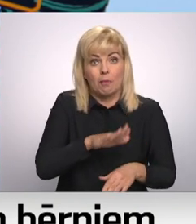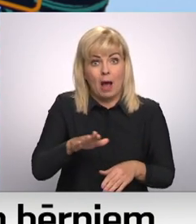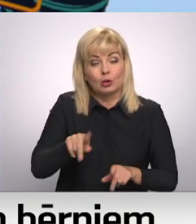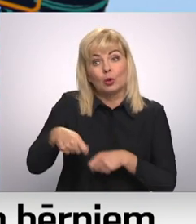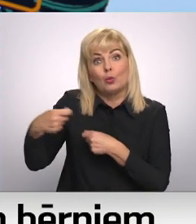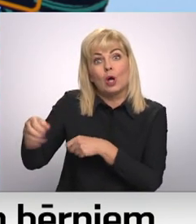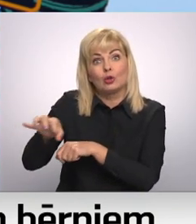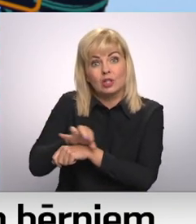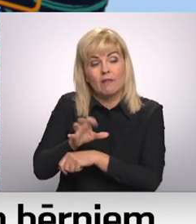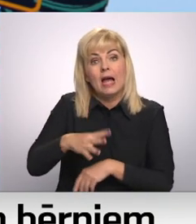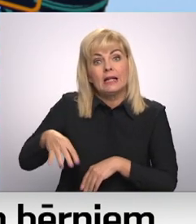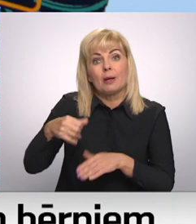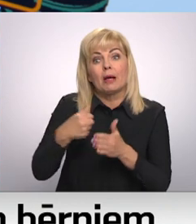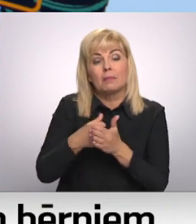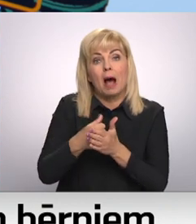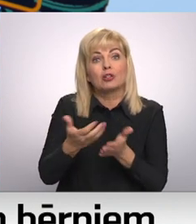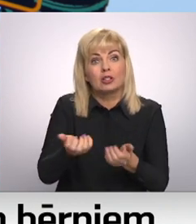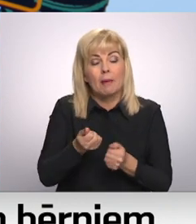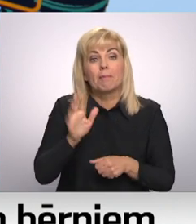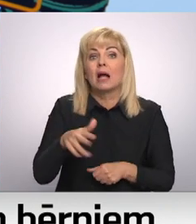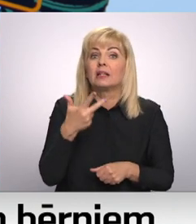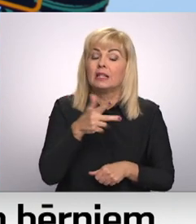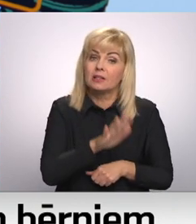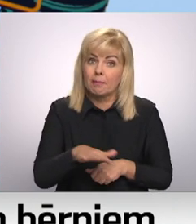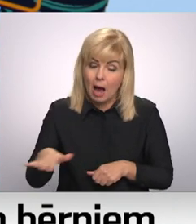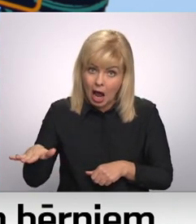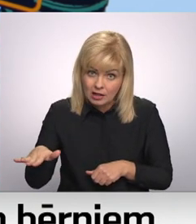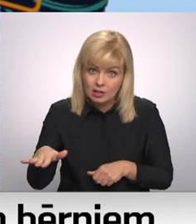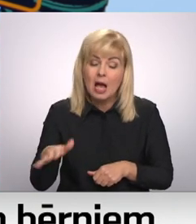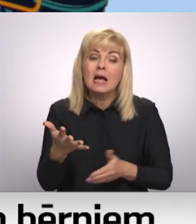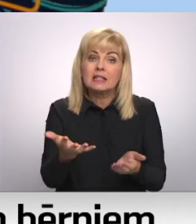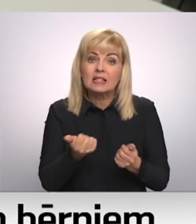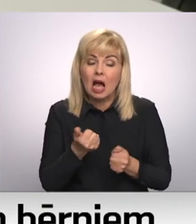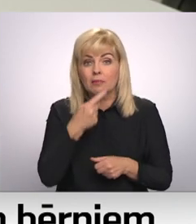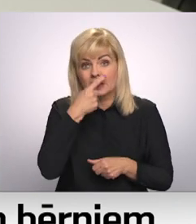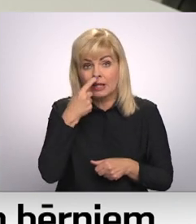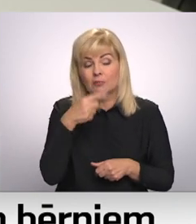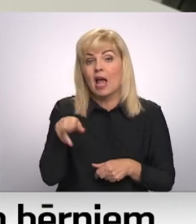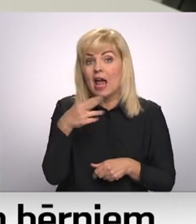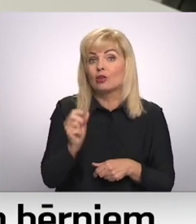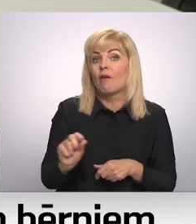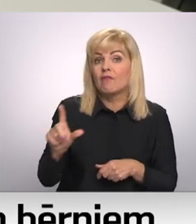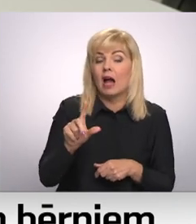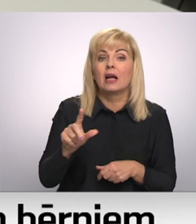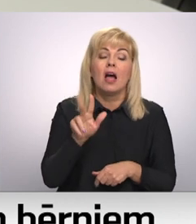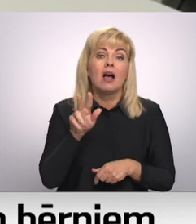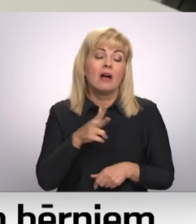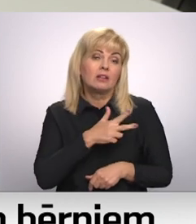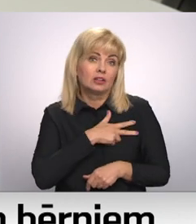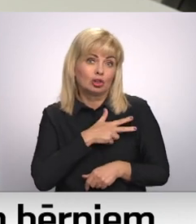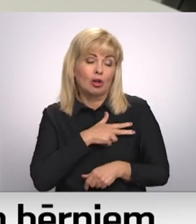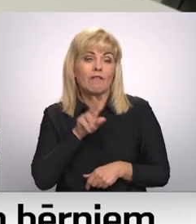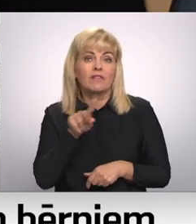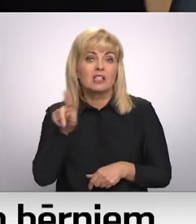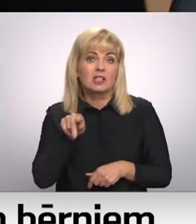sievai, ģimenes pabalstu viņi saņems par trim bērniem un makā ieripos par 100 eiro vairāk. Valsts sociālās